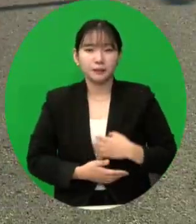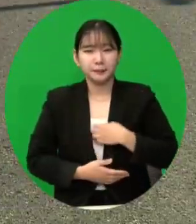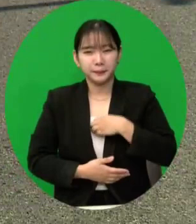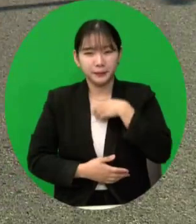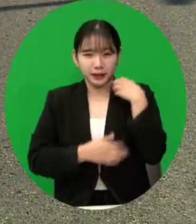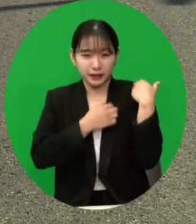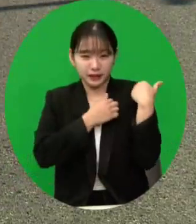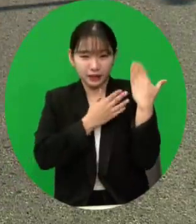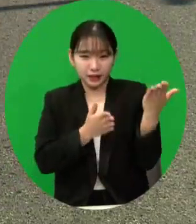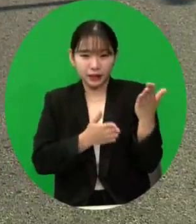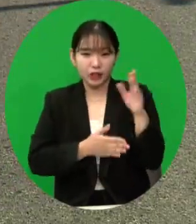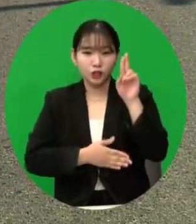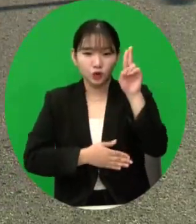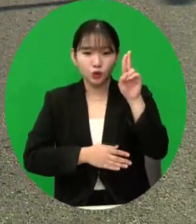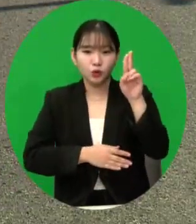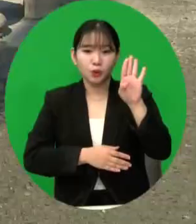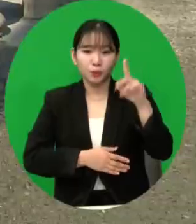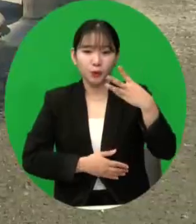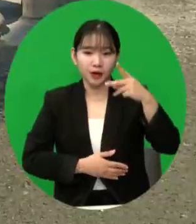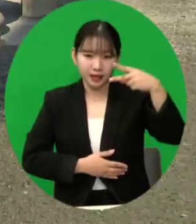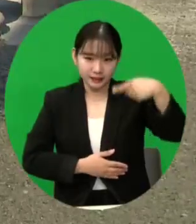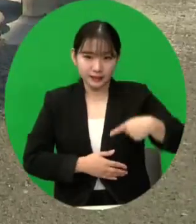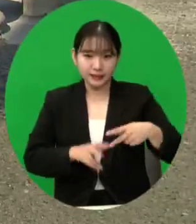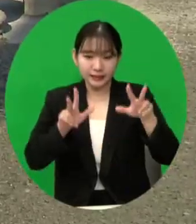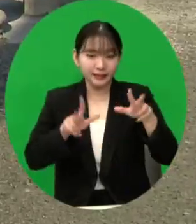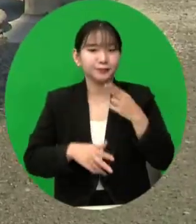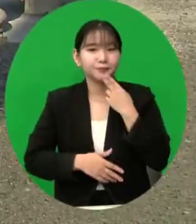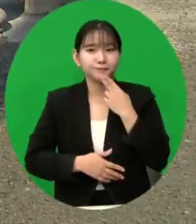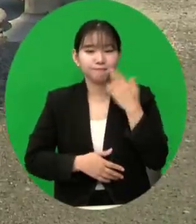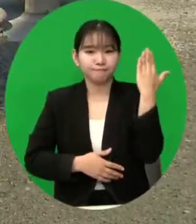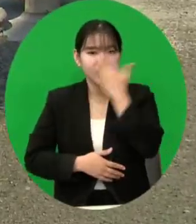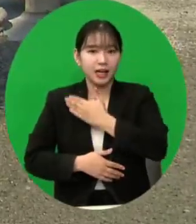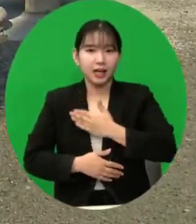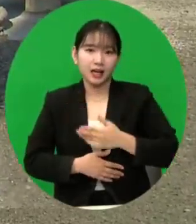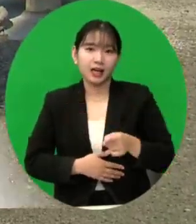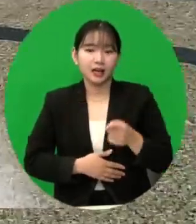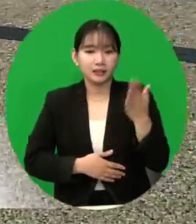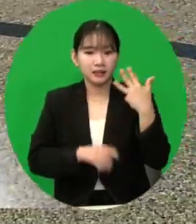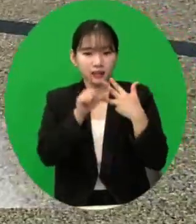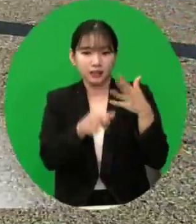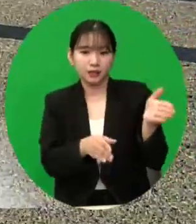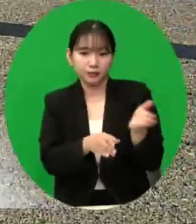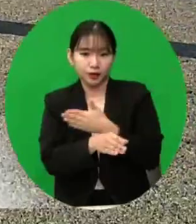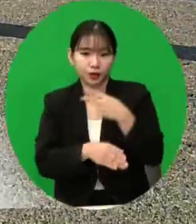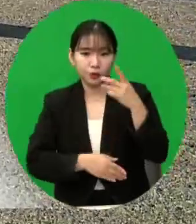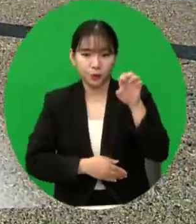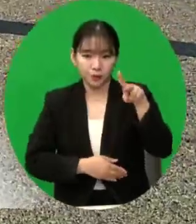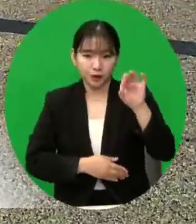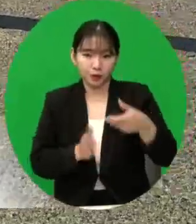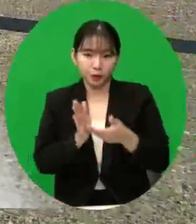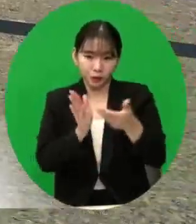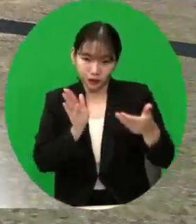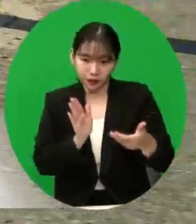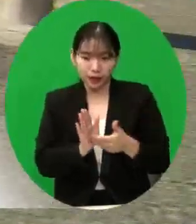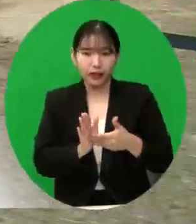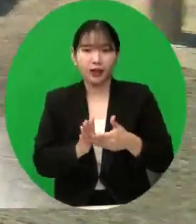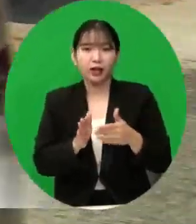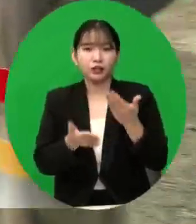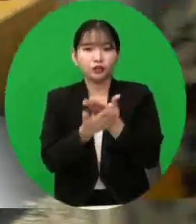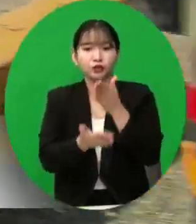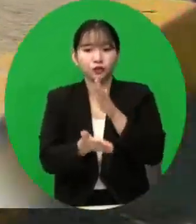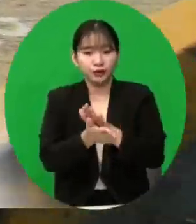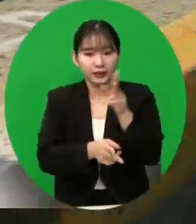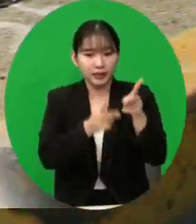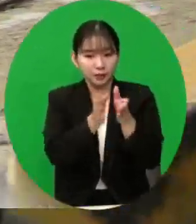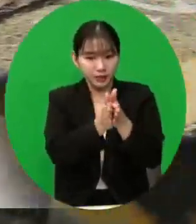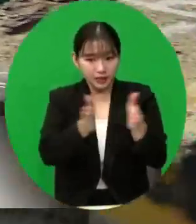흉물스럽게 방치됐던 U자형 볼라드도 이제 볼 수 없습니다. 지난 8월부터 동명동 무량장 시설 개선 사업이